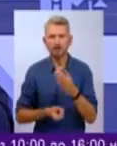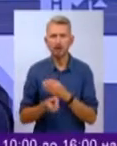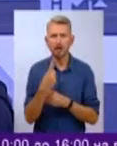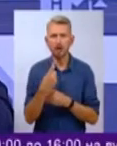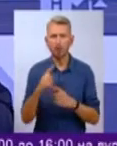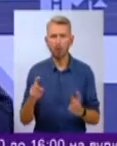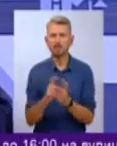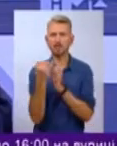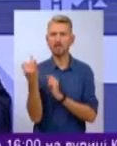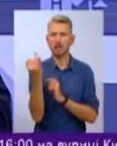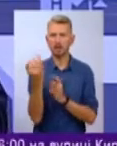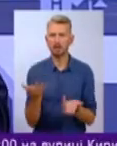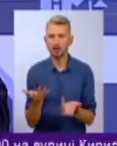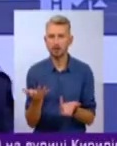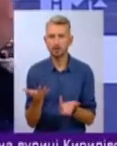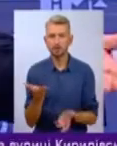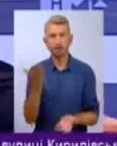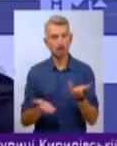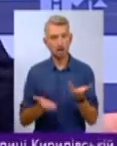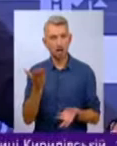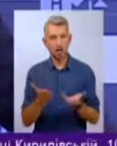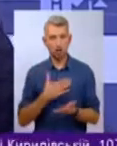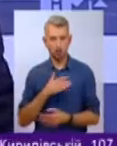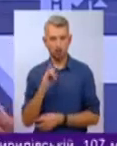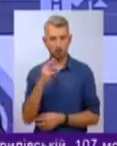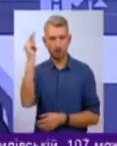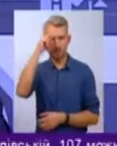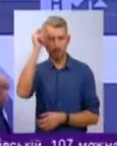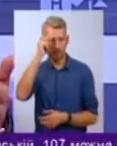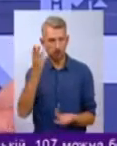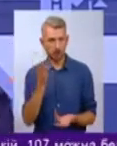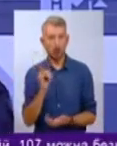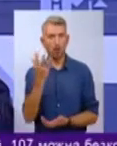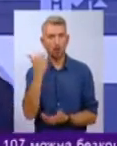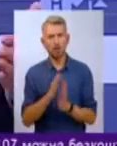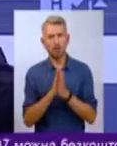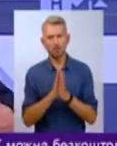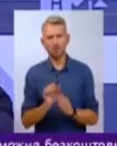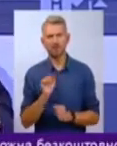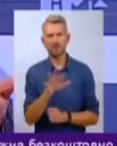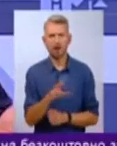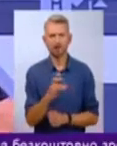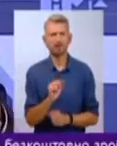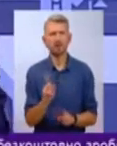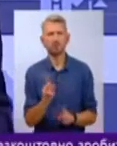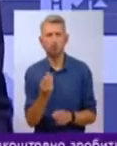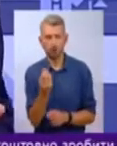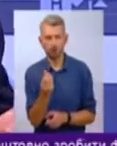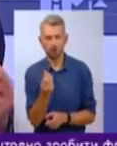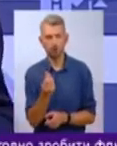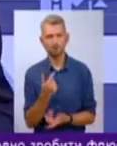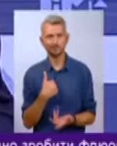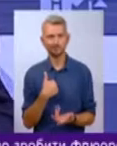відповідний конфлікт інтересів. Тобто, ну, якщо моя дитина навчається, і коли просять там здати на те чи інше кошти, я,